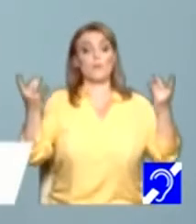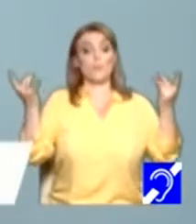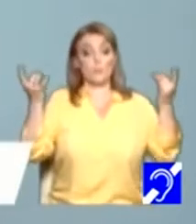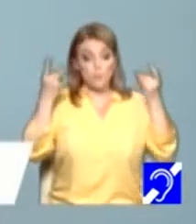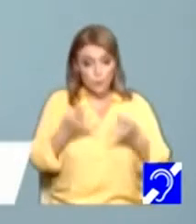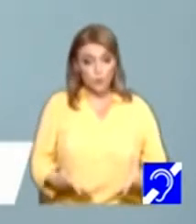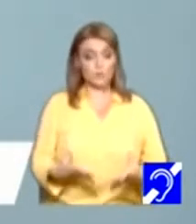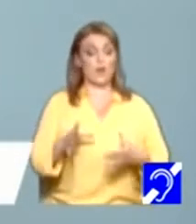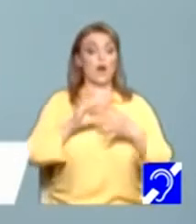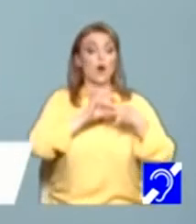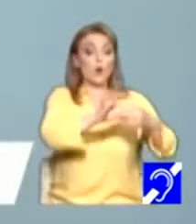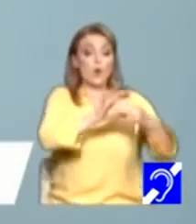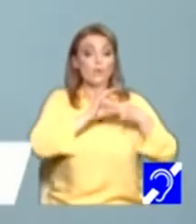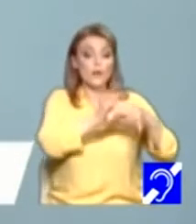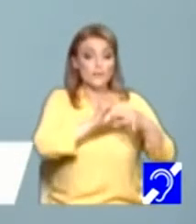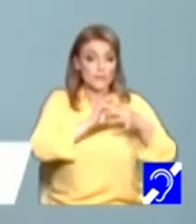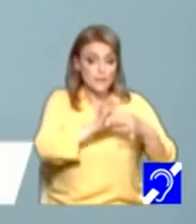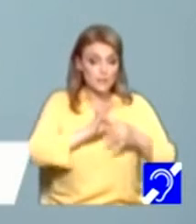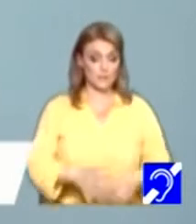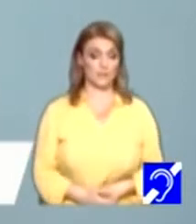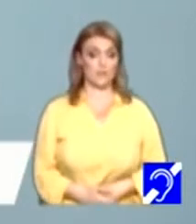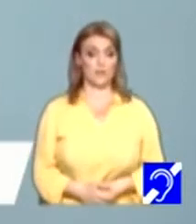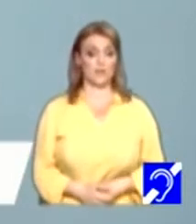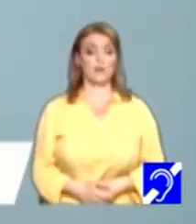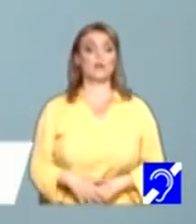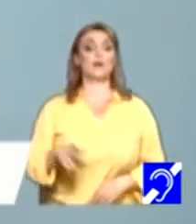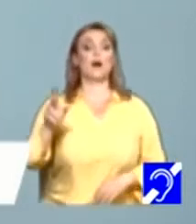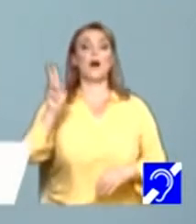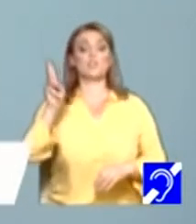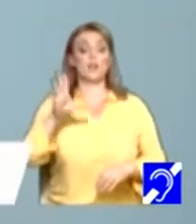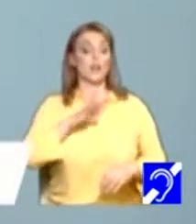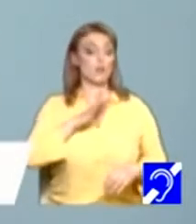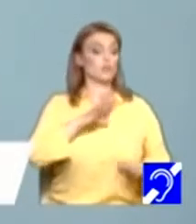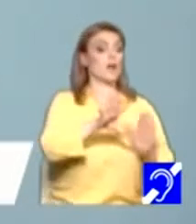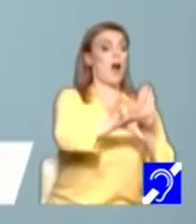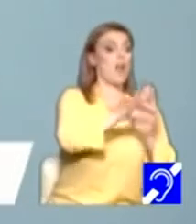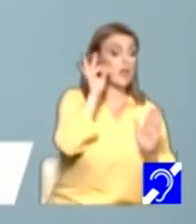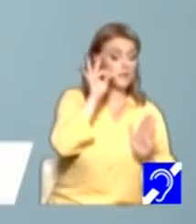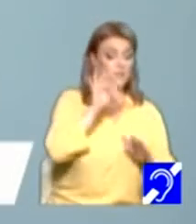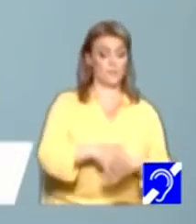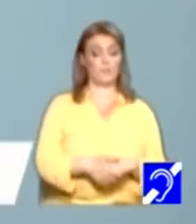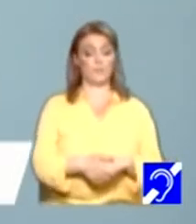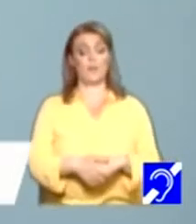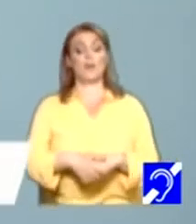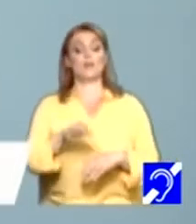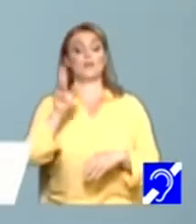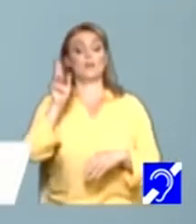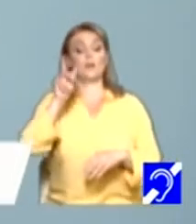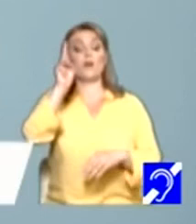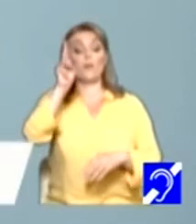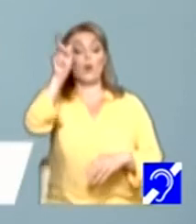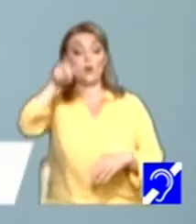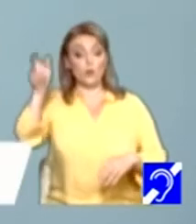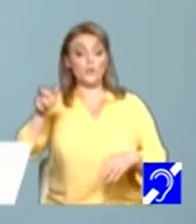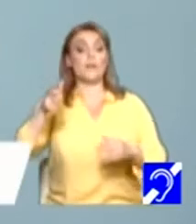aleșii poporului, partidele care au fost alese și susținute de popor, în care poporul a avut încredere,